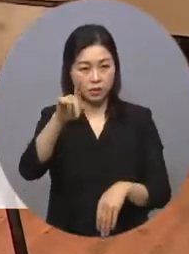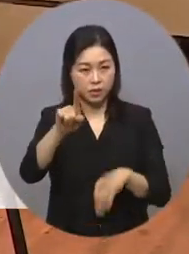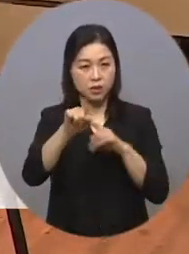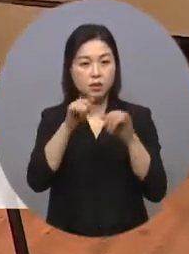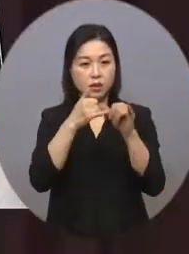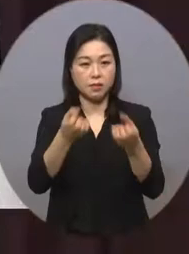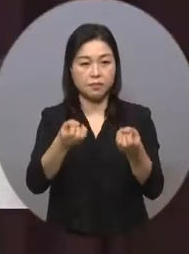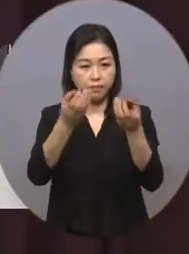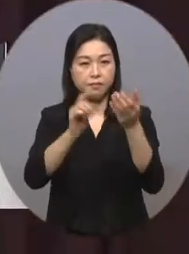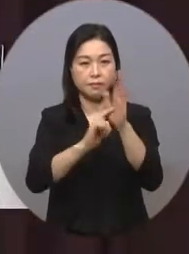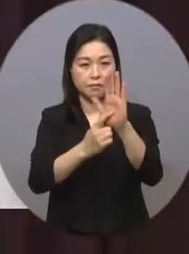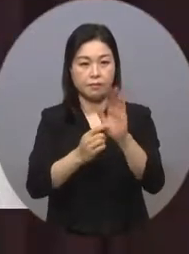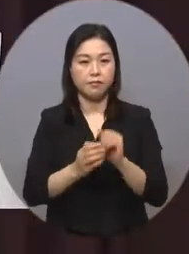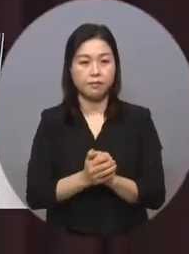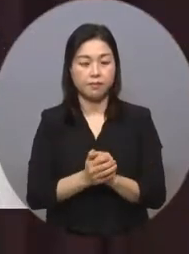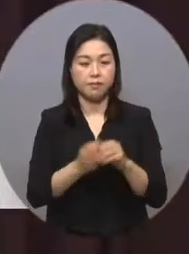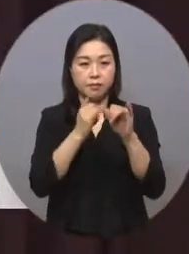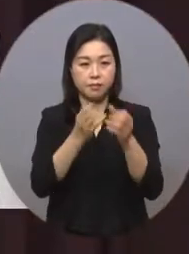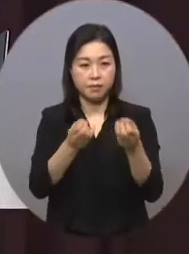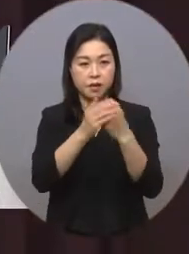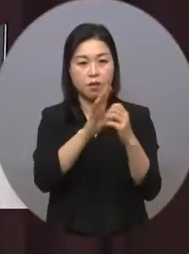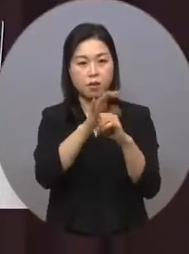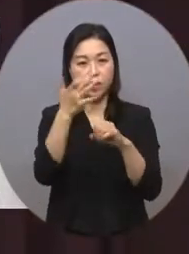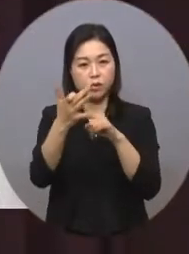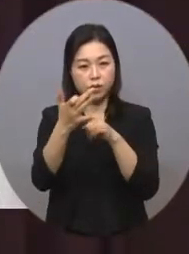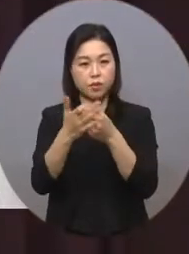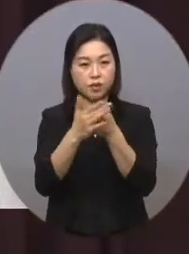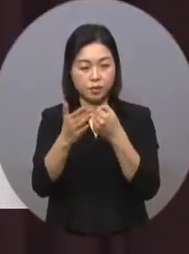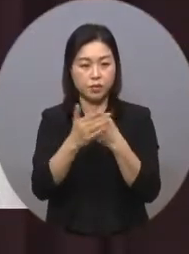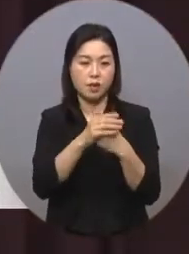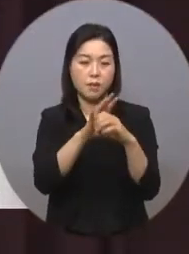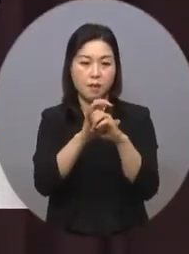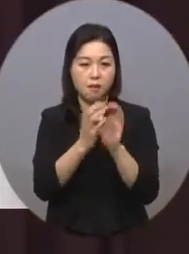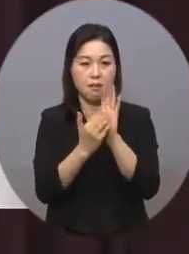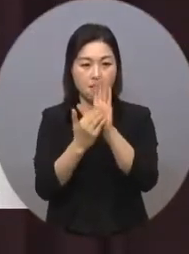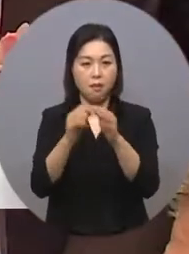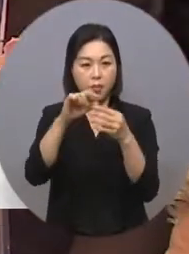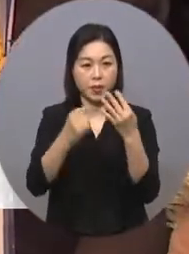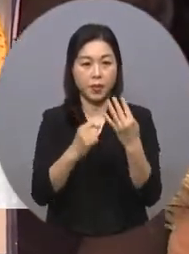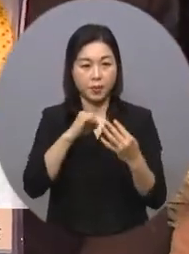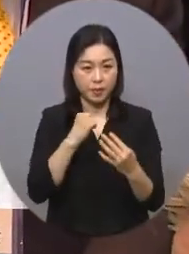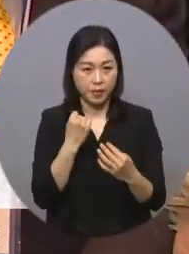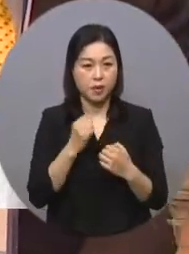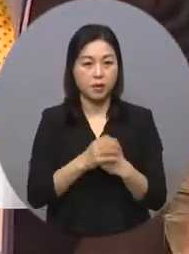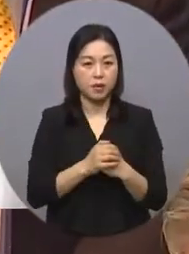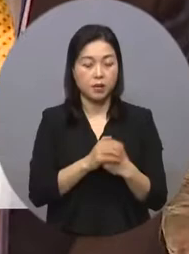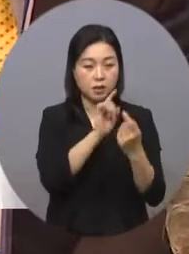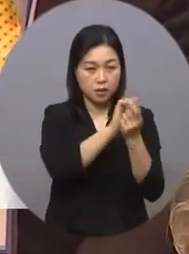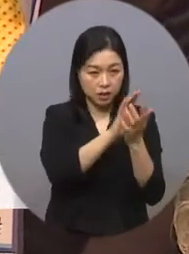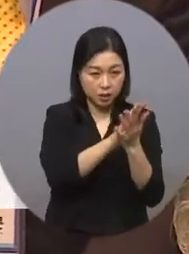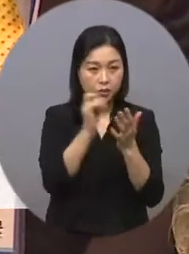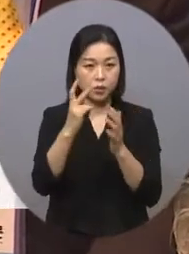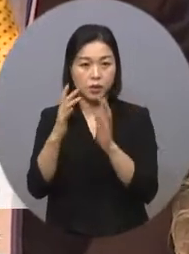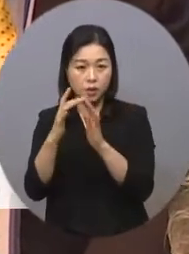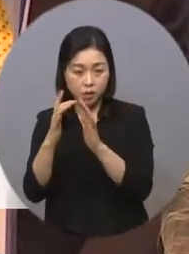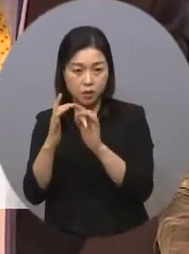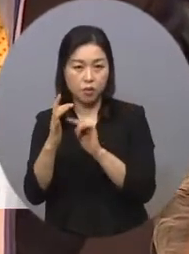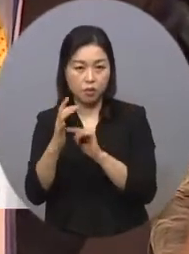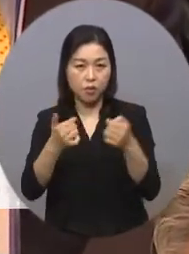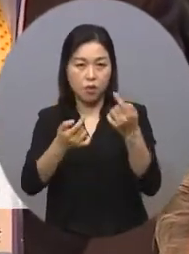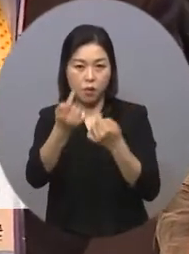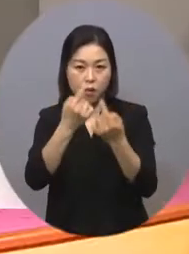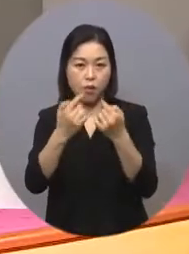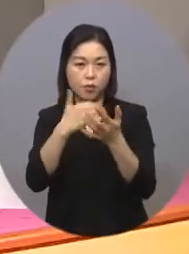가졌습니다. 이날 시상식은 코로나19로 인한 방역수칙을 엄수한 가운데 온 오프라인으로 행사 규모를